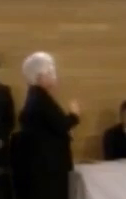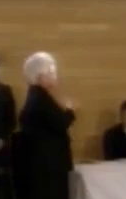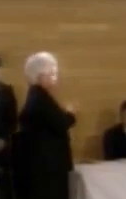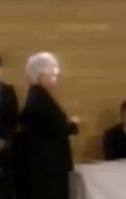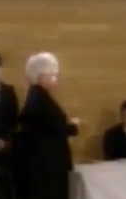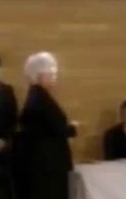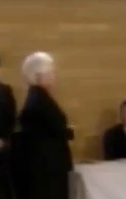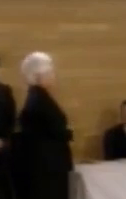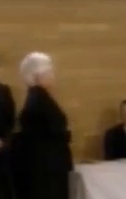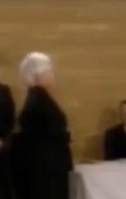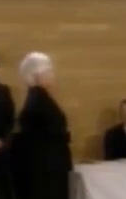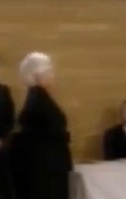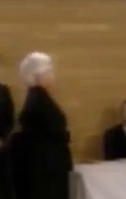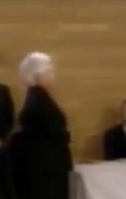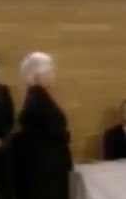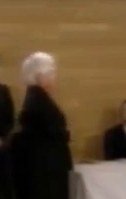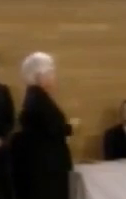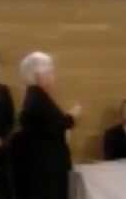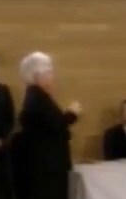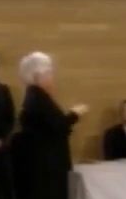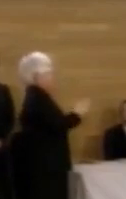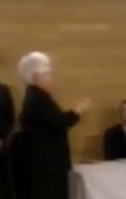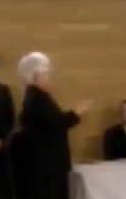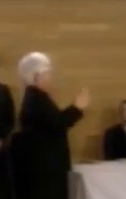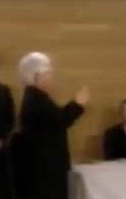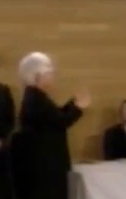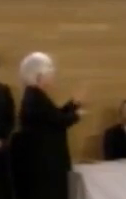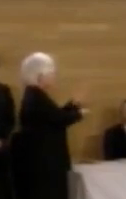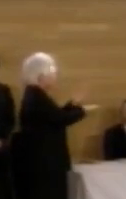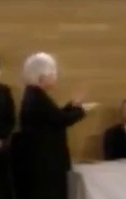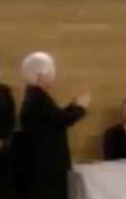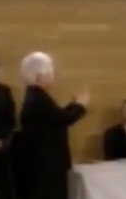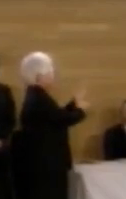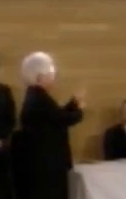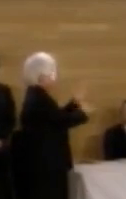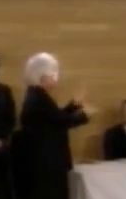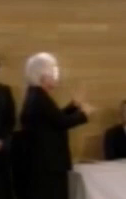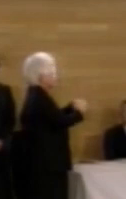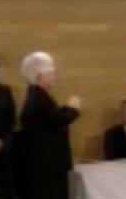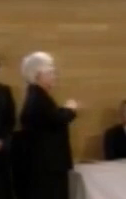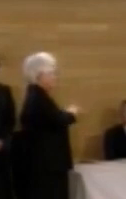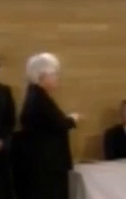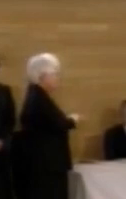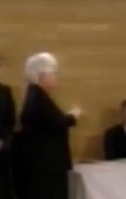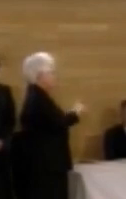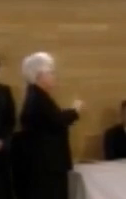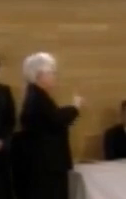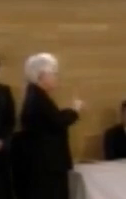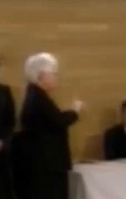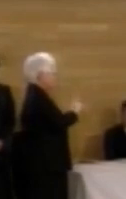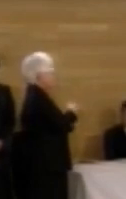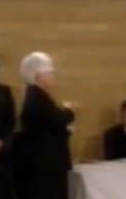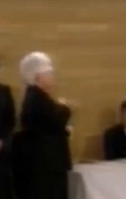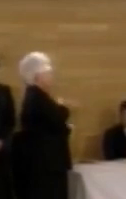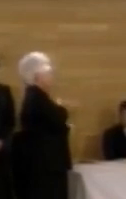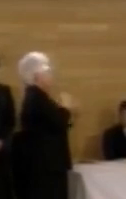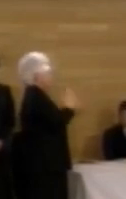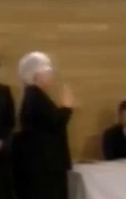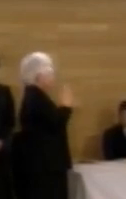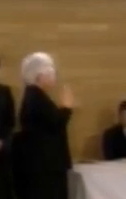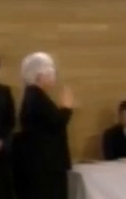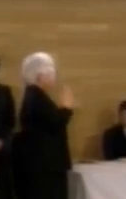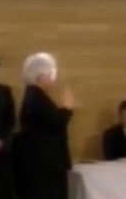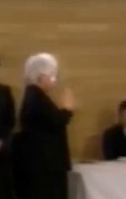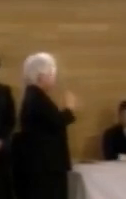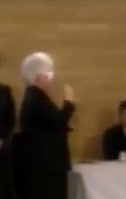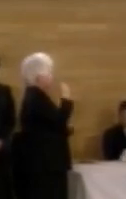に、ご遺族の皆様のご平安を心から記念し、追悼の言葉とい